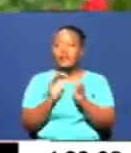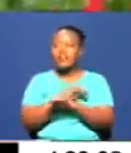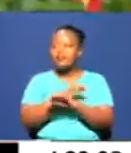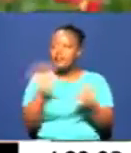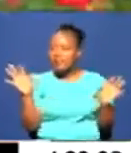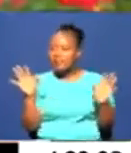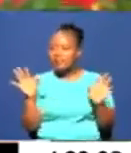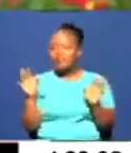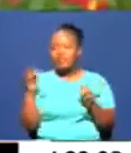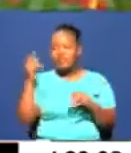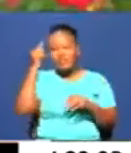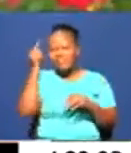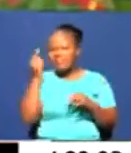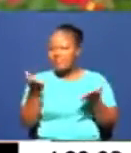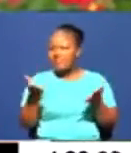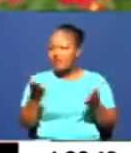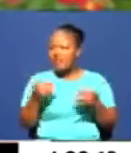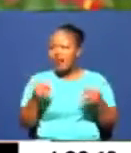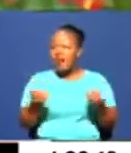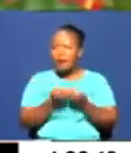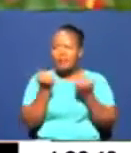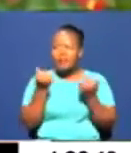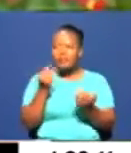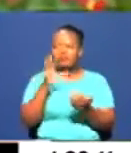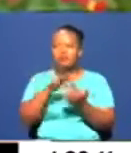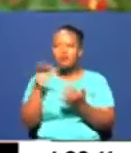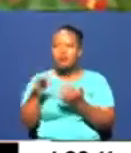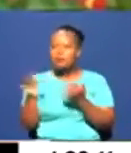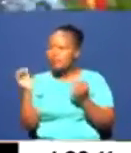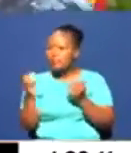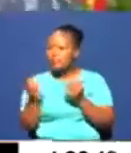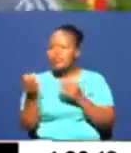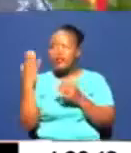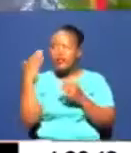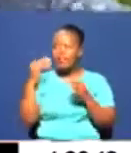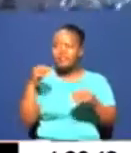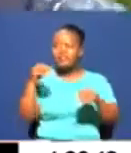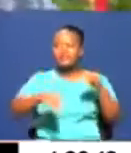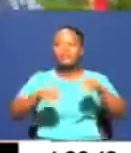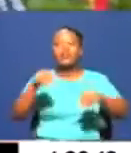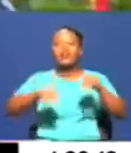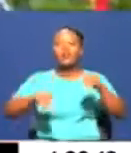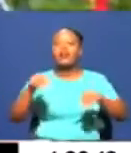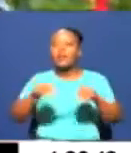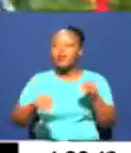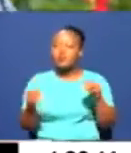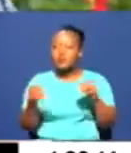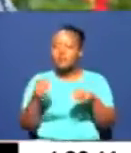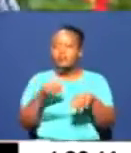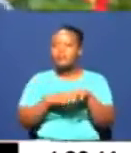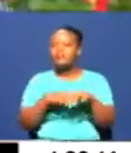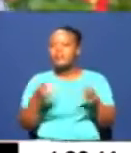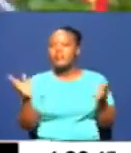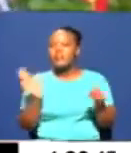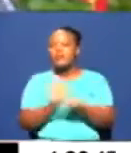kama nominations zenye zilifanyika hiyo elections zingine iliyopita, wakati ambapo watu